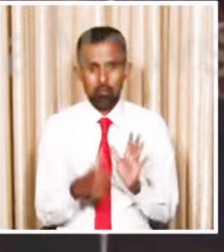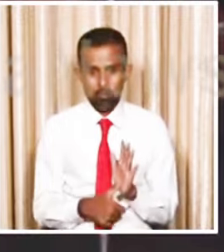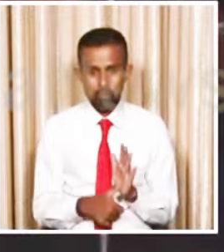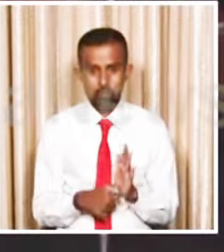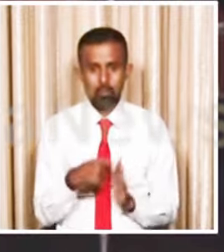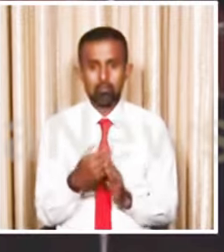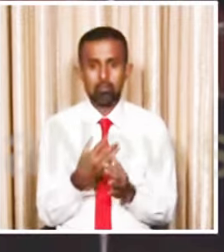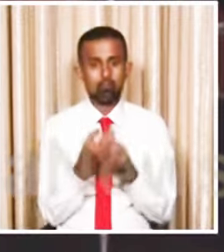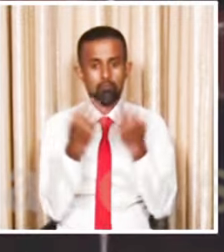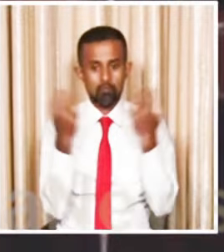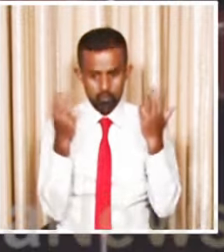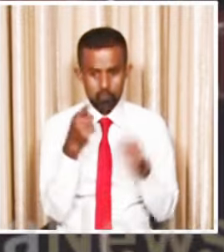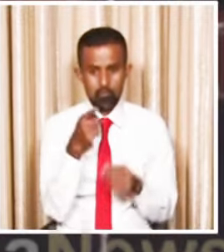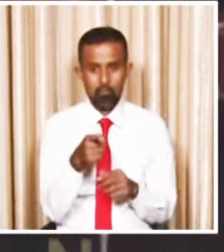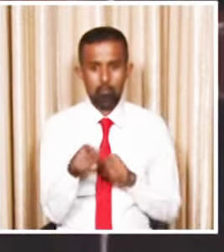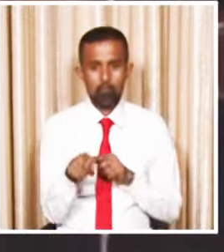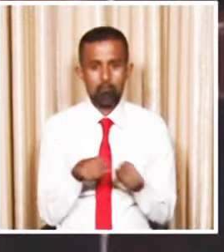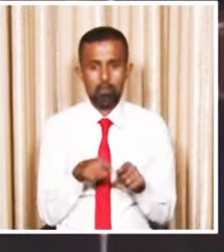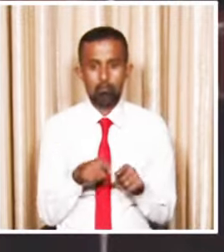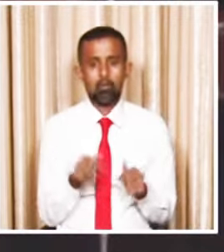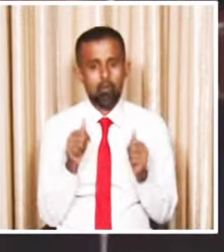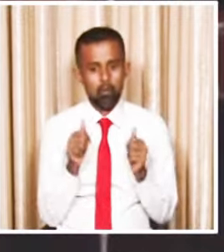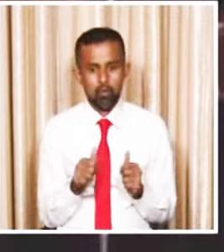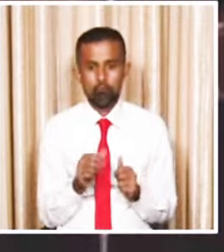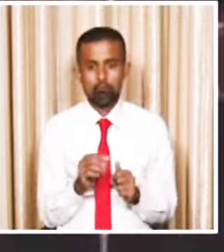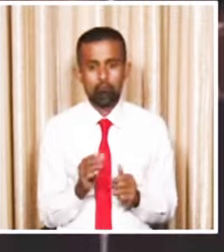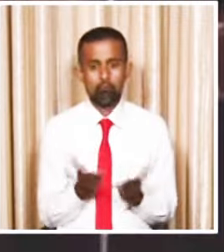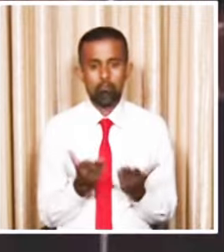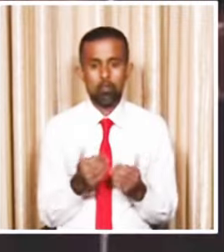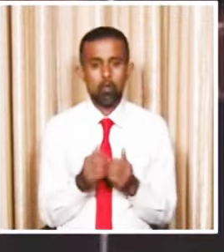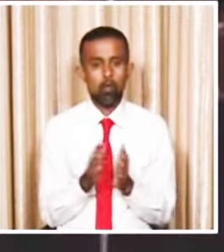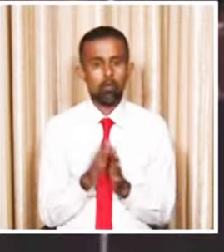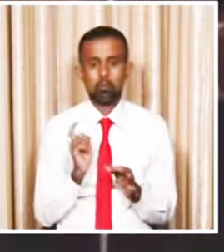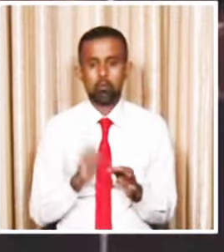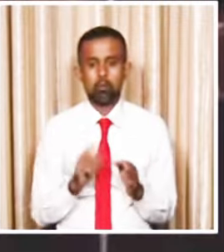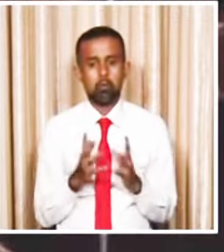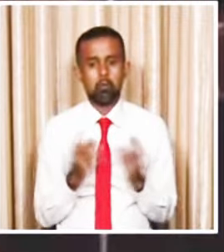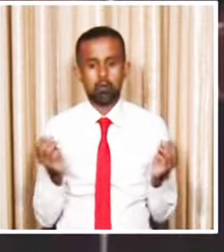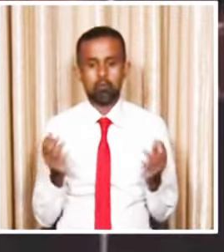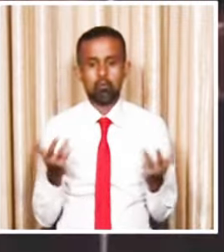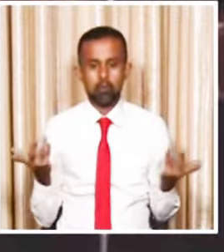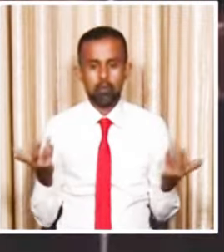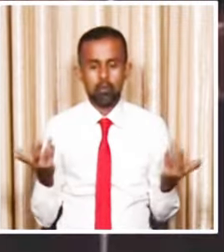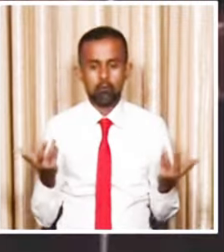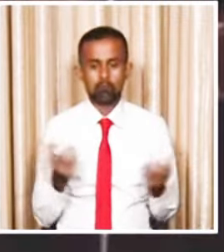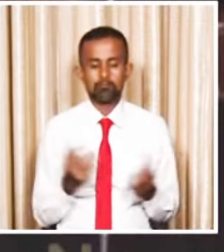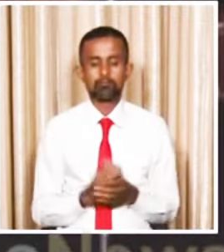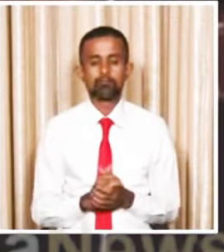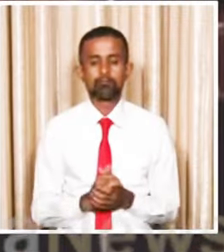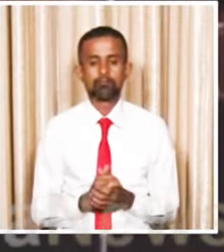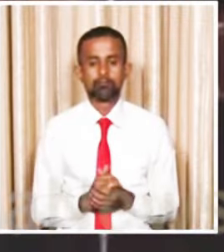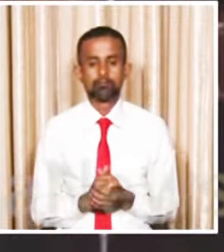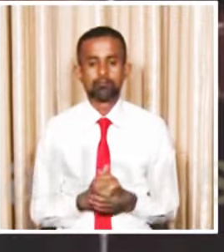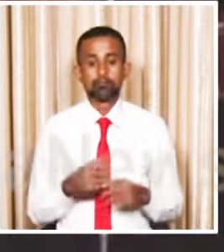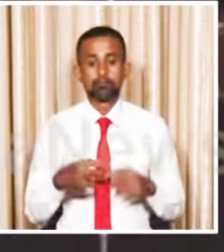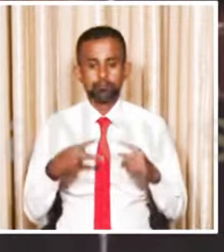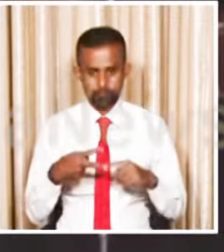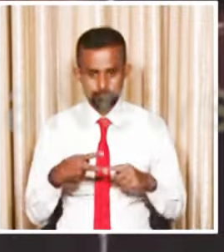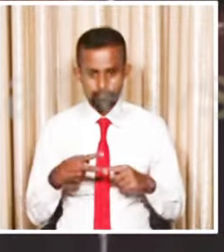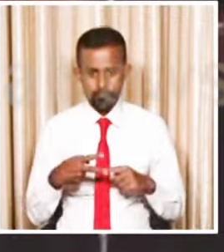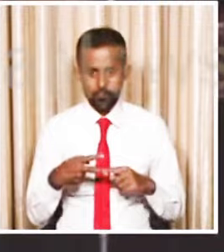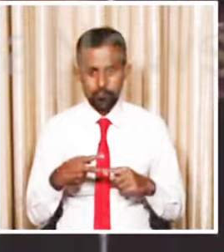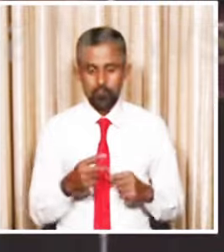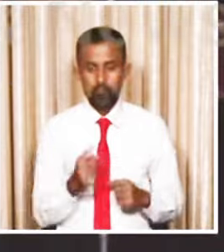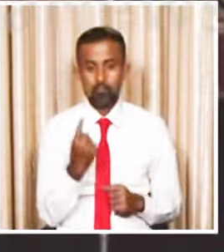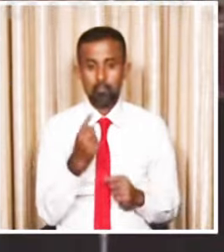రట సుఖిత బుత్తేనో కీలా మేకింగ్ హొందాక్ పెనువా నో దేకింగ్ సీలు ప్రశ్న విసదిన నాయకింగ్ మట పెన్నం పలవినిమ కారణం దేవిని కారణం మీకు తీర